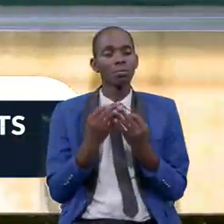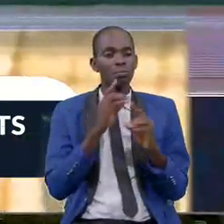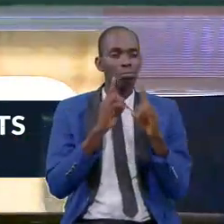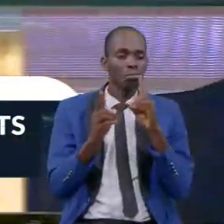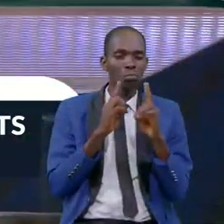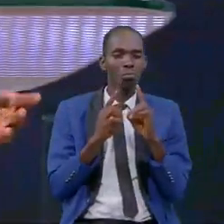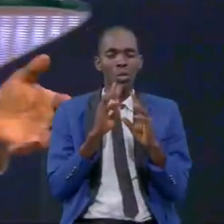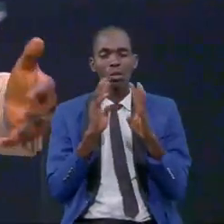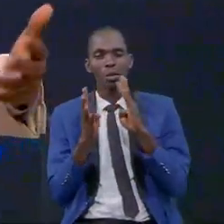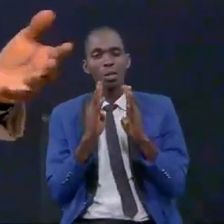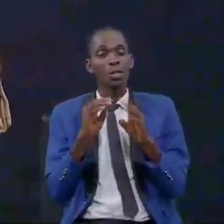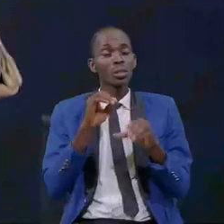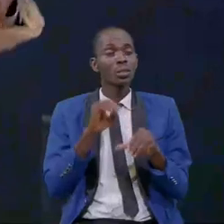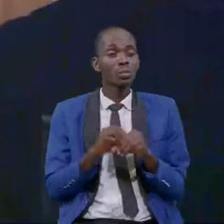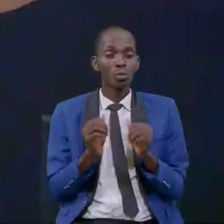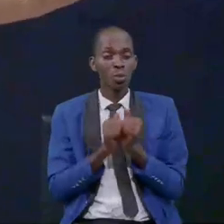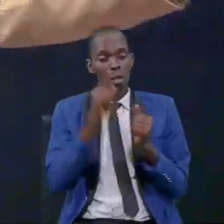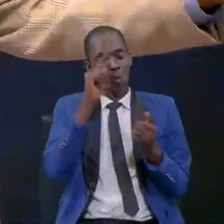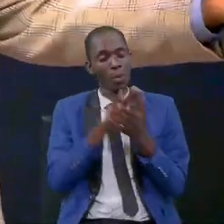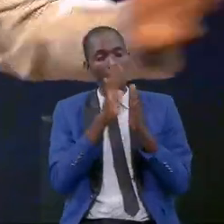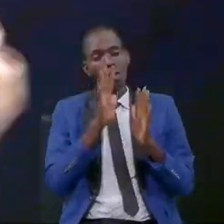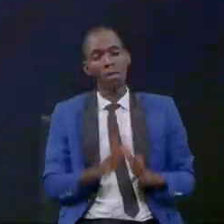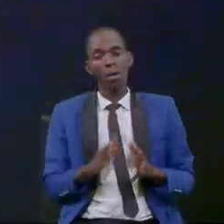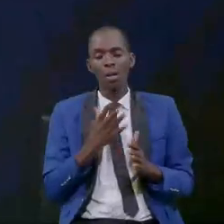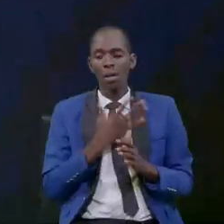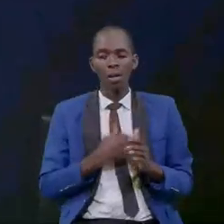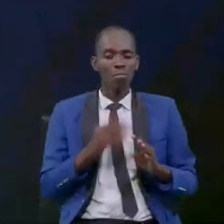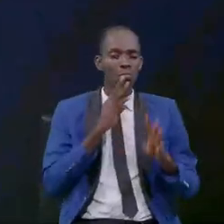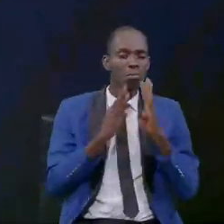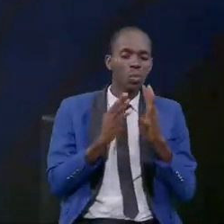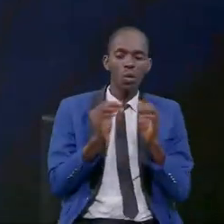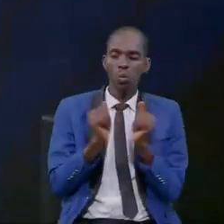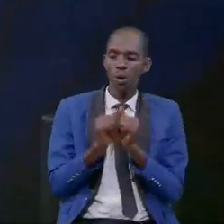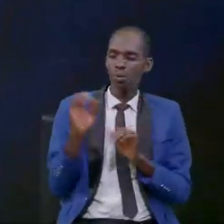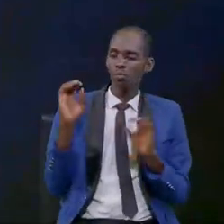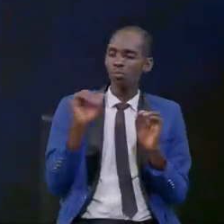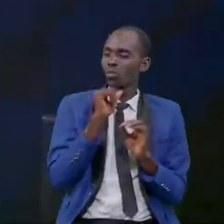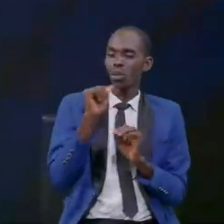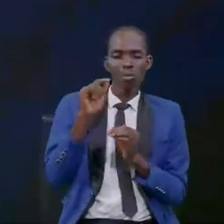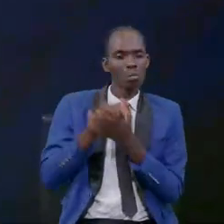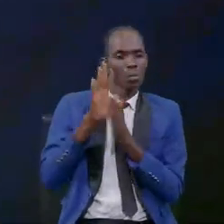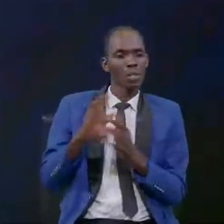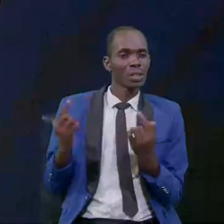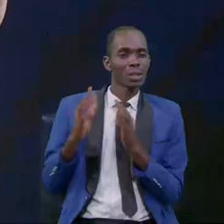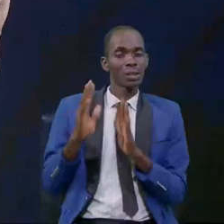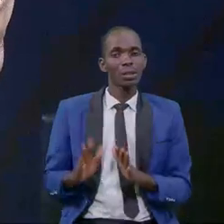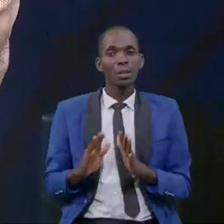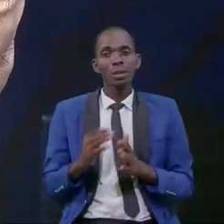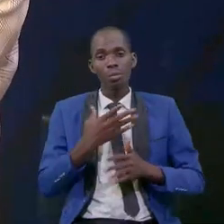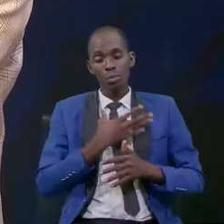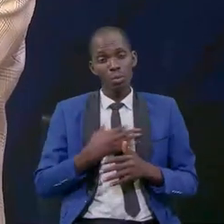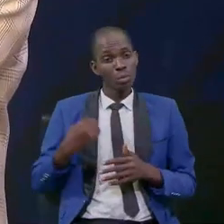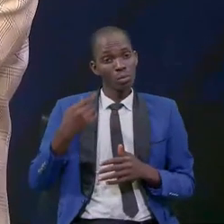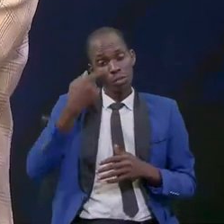La conduite avec les croyants, la conduite avec les non-croyants, que vous faites parce que